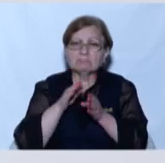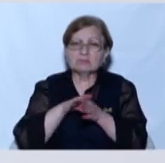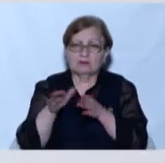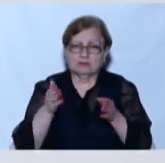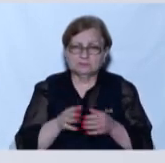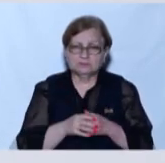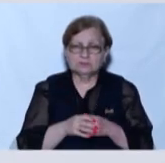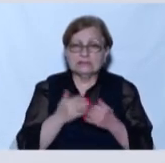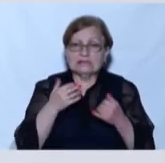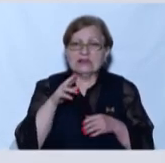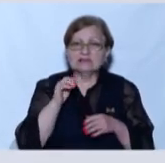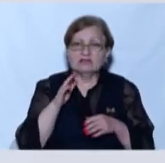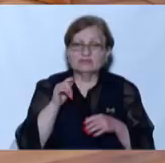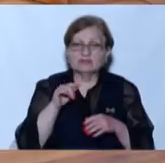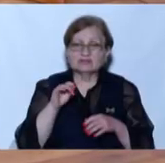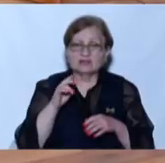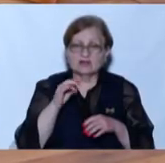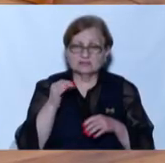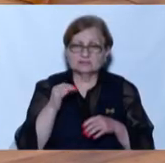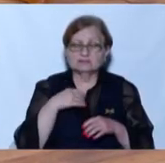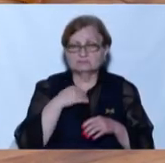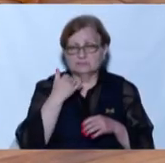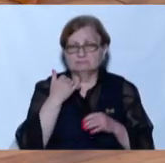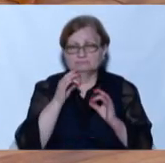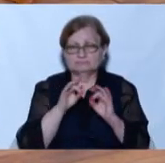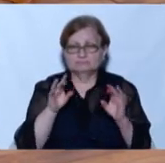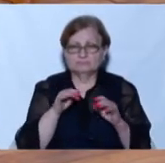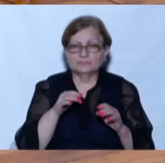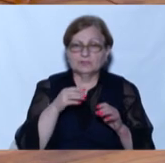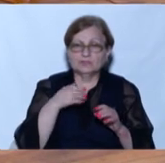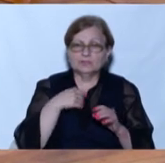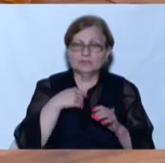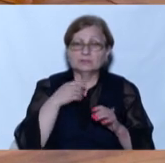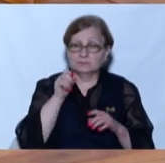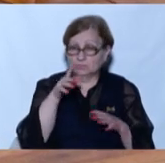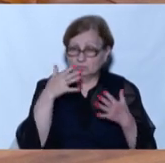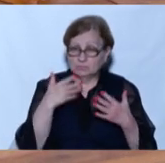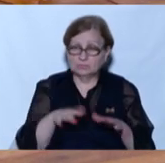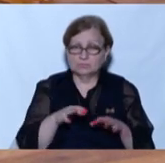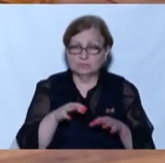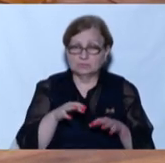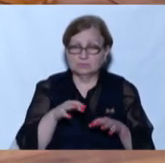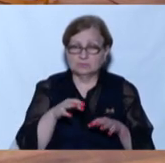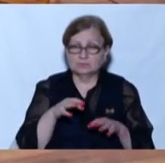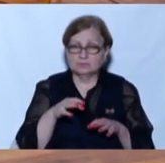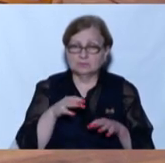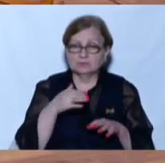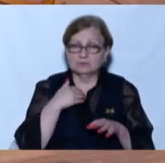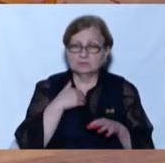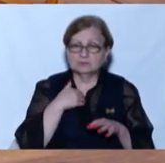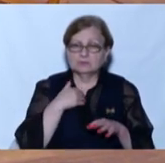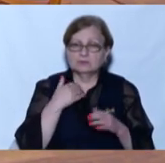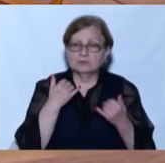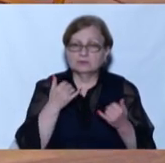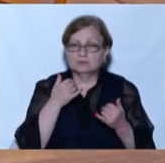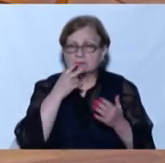ეხლა დავითიანზე ვსაუბრ გადავართ საუბარზე და ესე იგი ჩვენ დავალებაც მივიღეთ. ჩვენ როგორც წესია, აბა